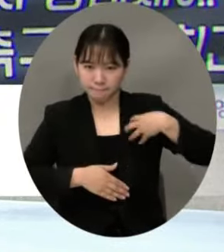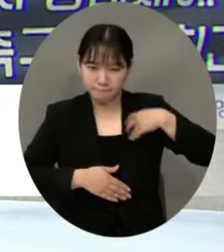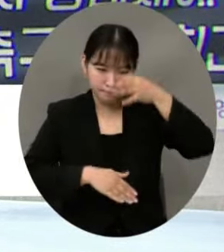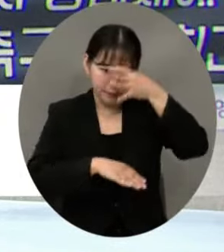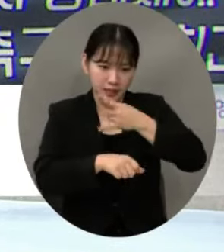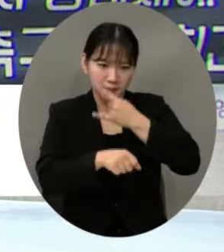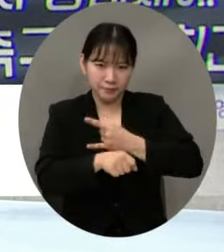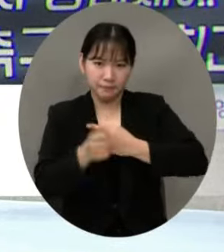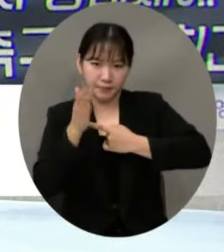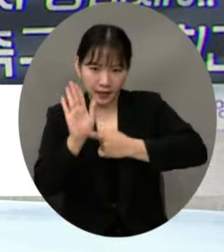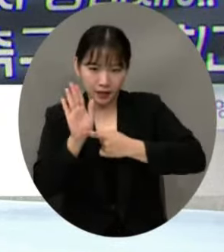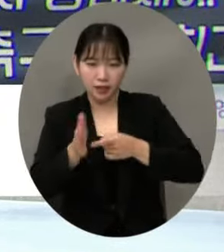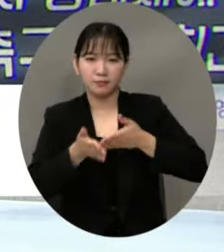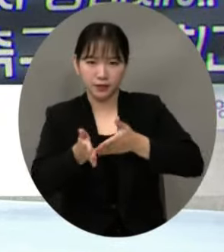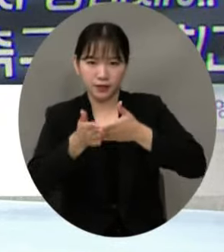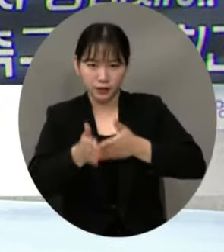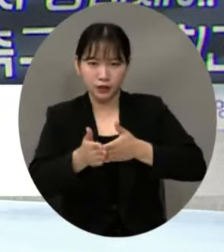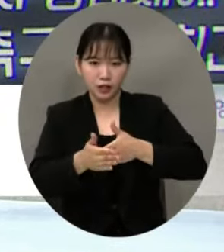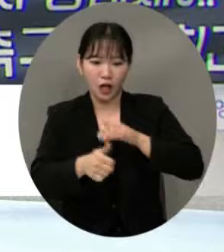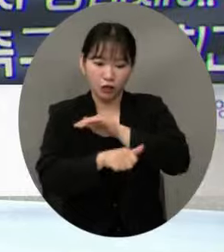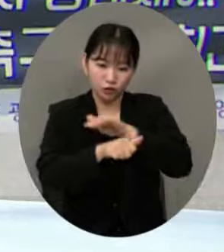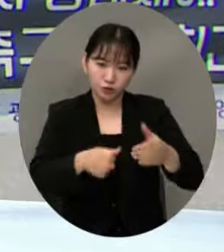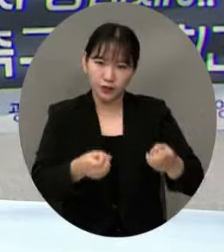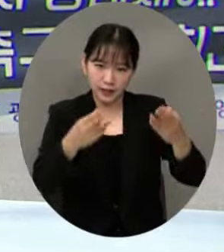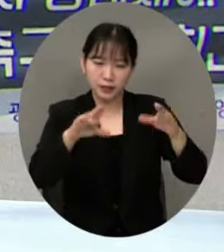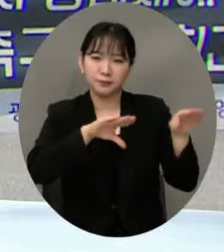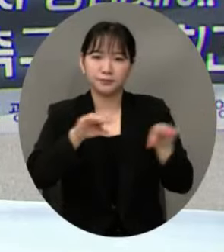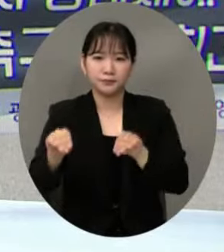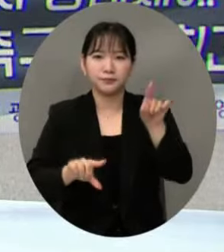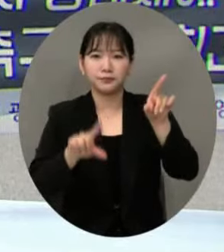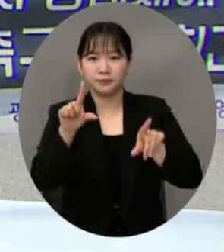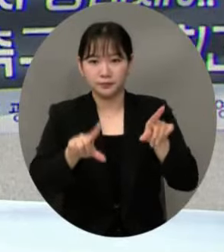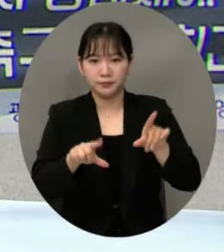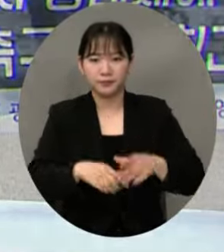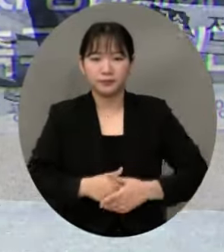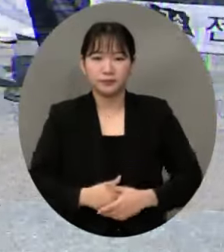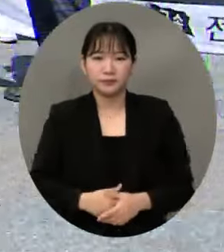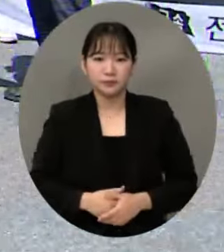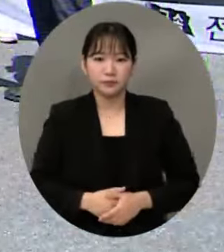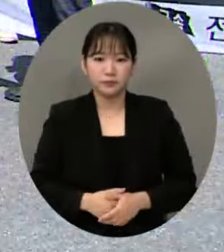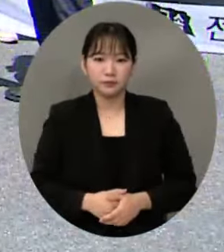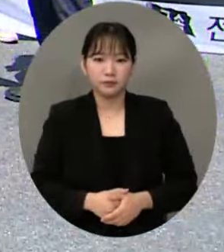사과를 요구하며 장례도 중단한 상태입니다. 서일원 기자입니다.